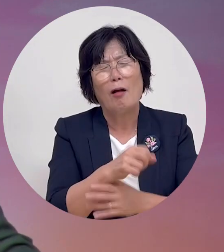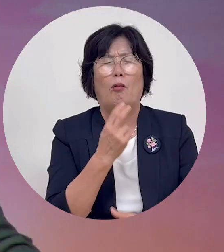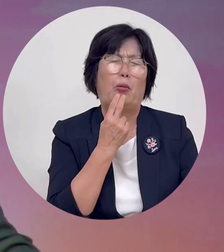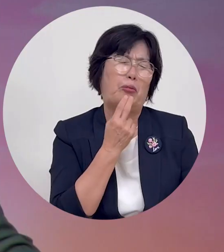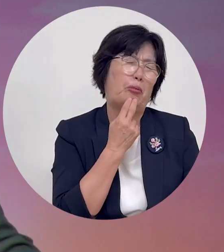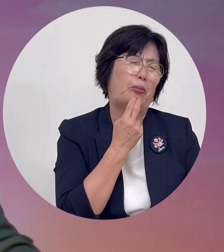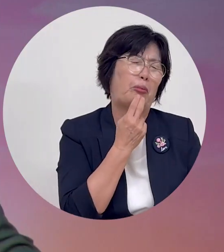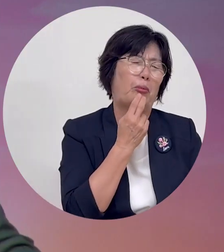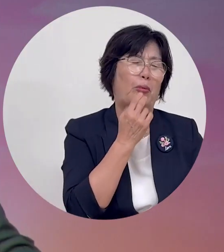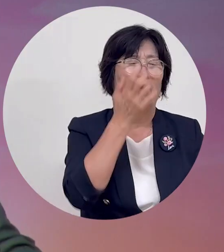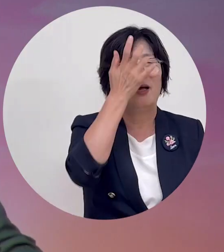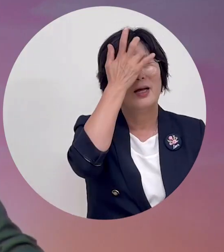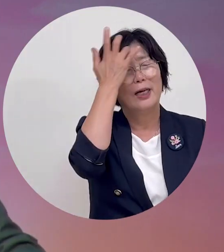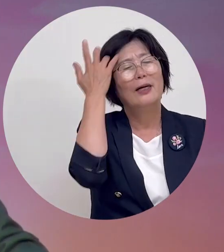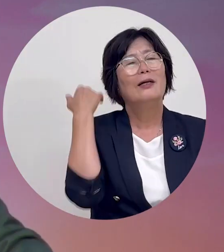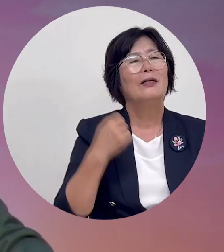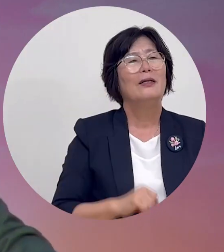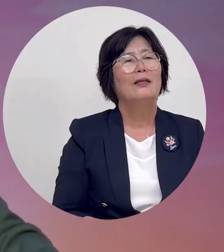그렇지 않습니다.